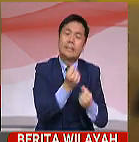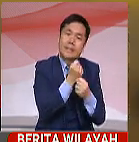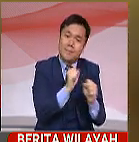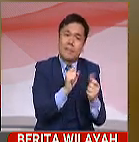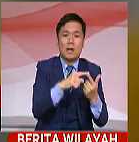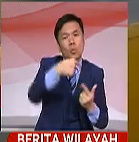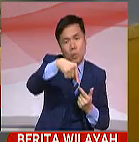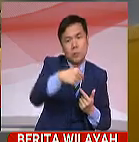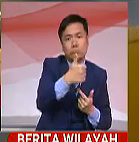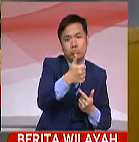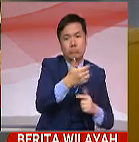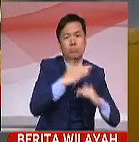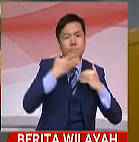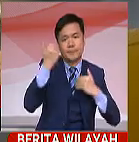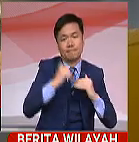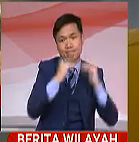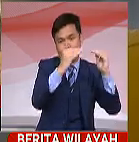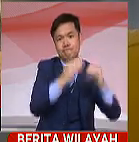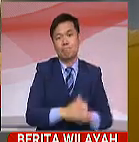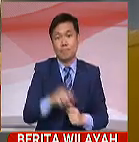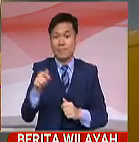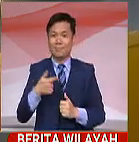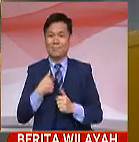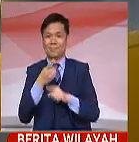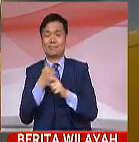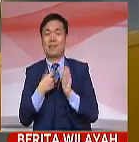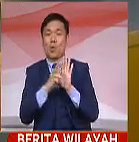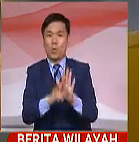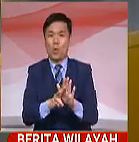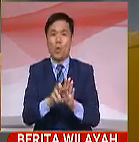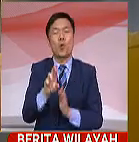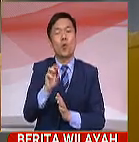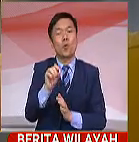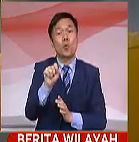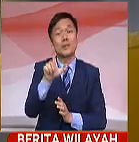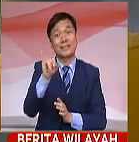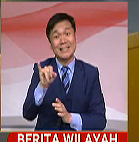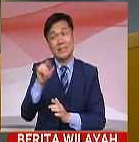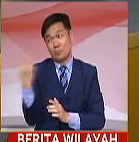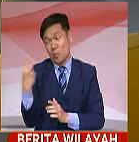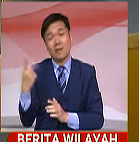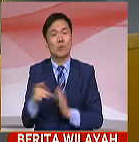lagi. Rusia Abdul Hamid bersama Rosli Aziz untuk Berita RTM.